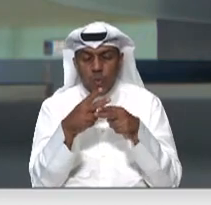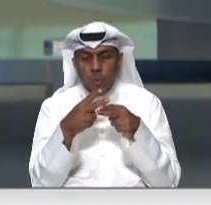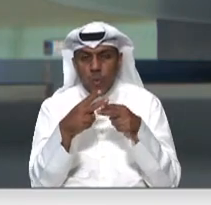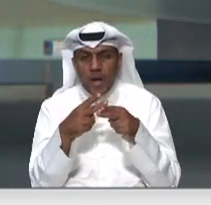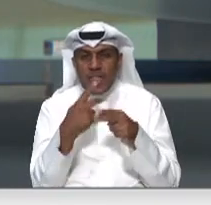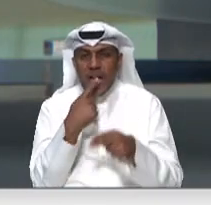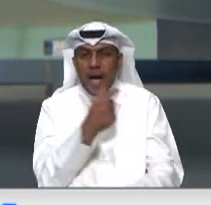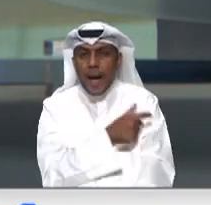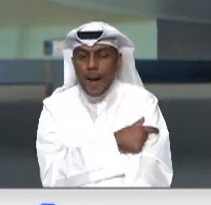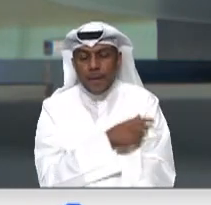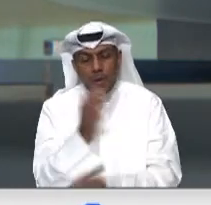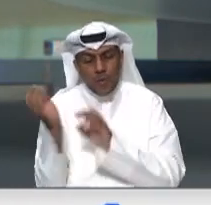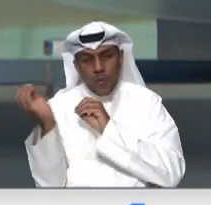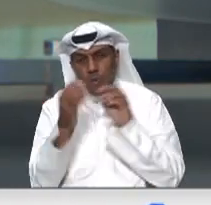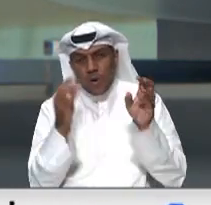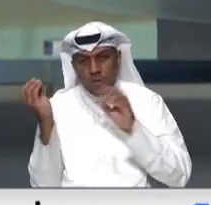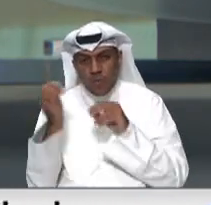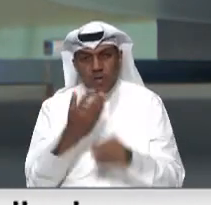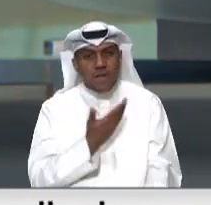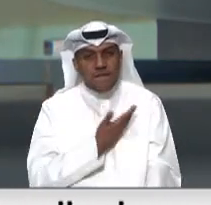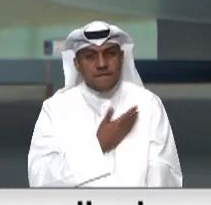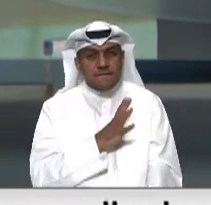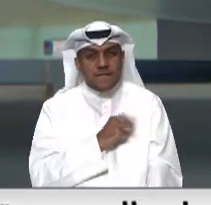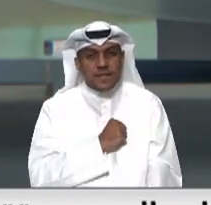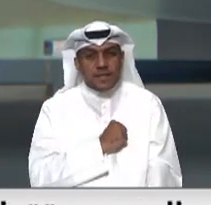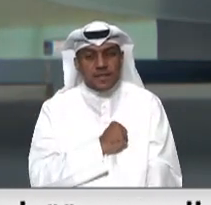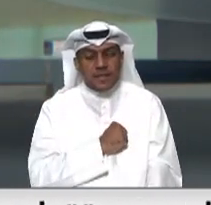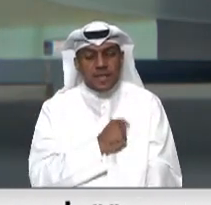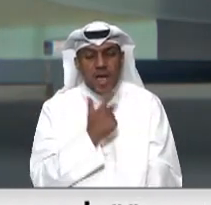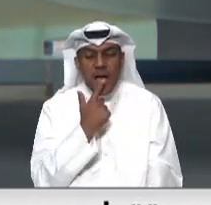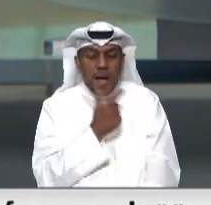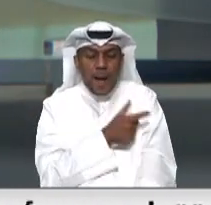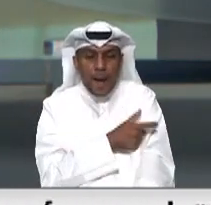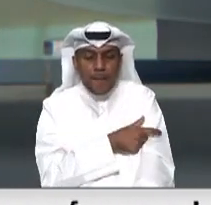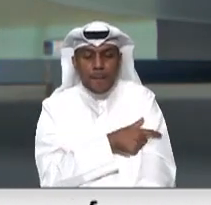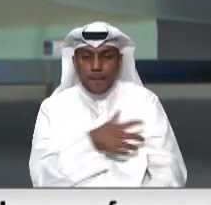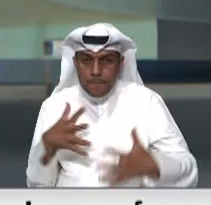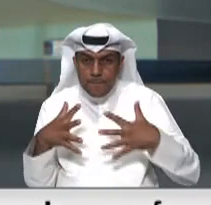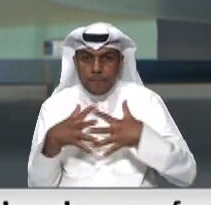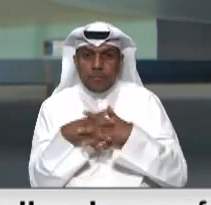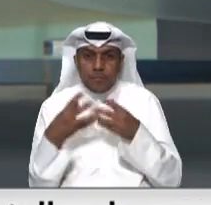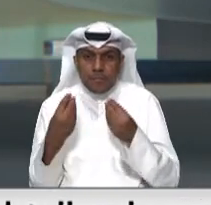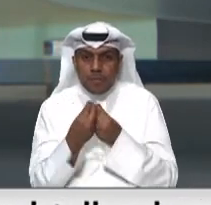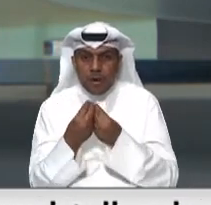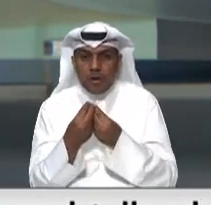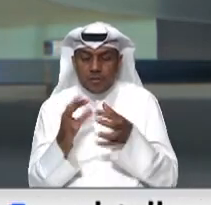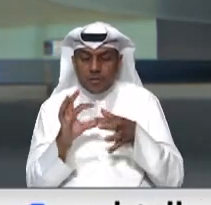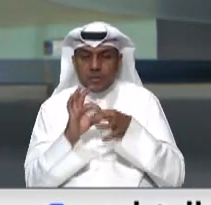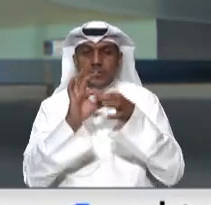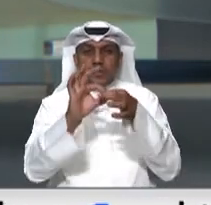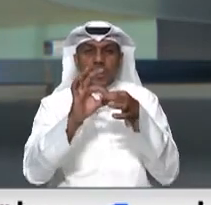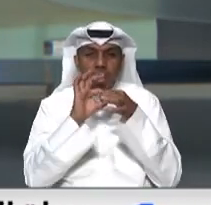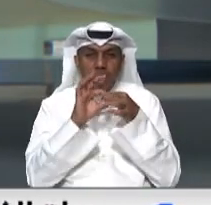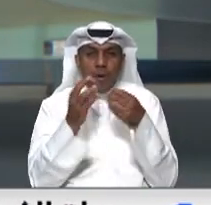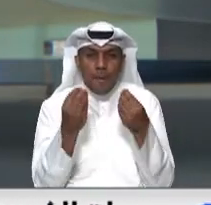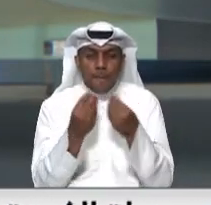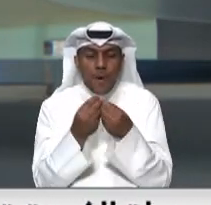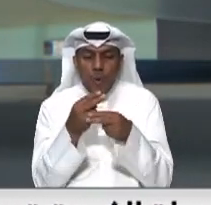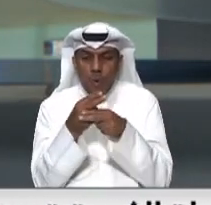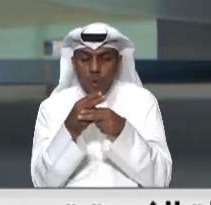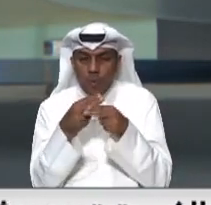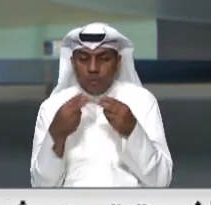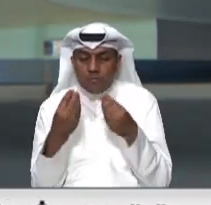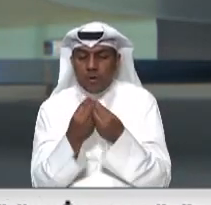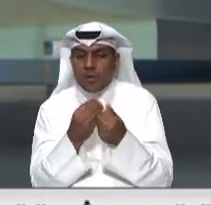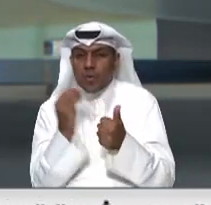ومستودعات جمعية الهلال الأحمر الفلسطيني. نعم، وأضاف أبو دية أن الفريق التطوعي لجمعية الهلال الأحمر الكويتي يقوم